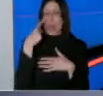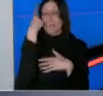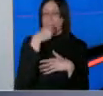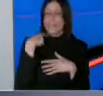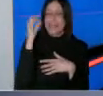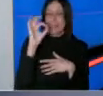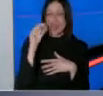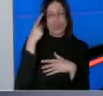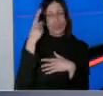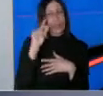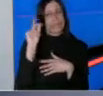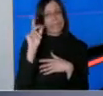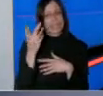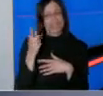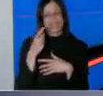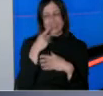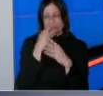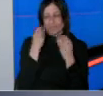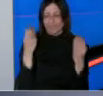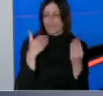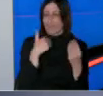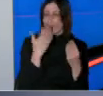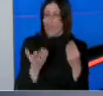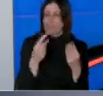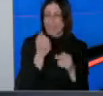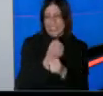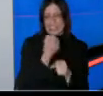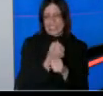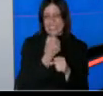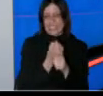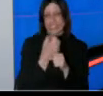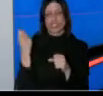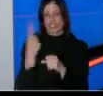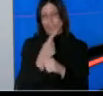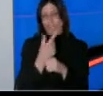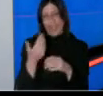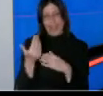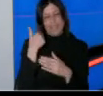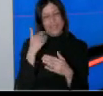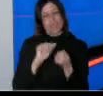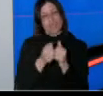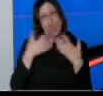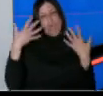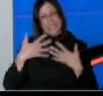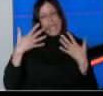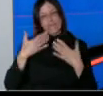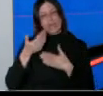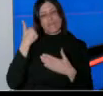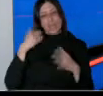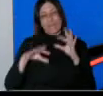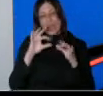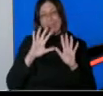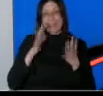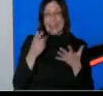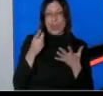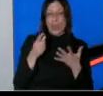זה, וזה מריח רע מאוד כשזה נעשה ככה שבוע לפני, או 10 ימים לפני הבחירות, כאילו